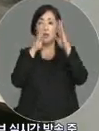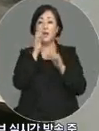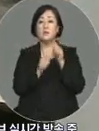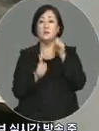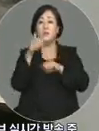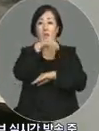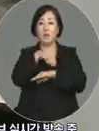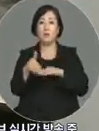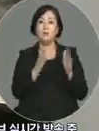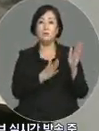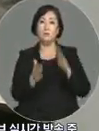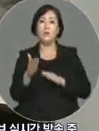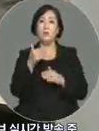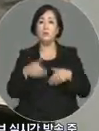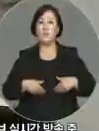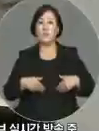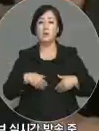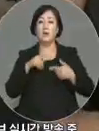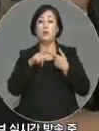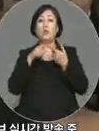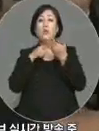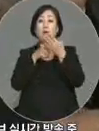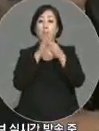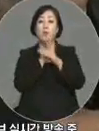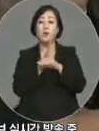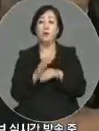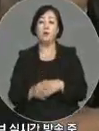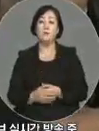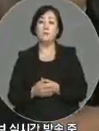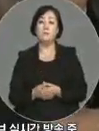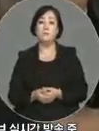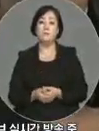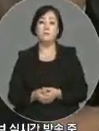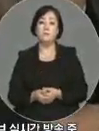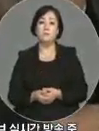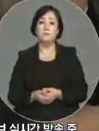공부가 중요하다고 조언합니다. UBC 뉴스 김익현입니다.